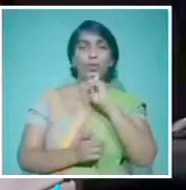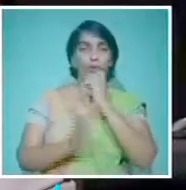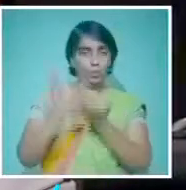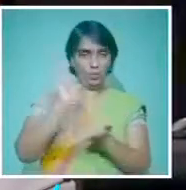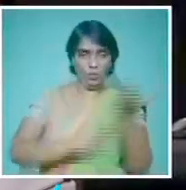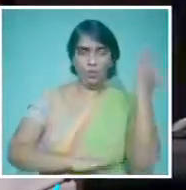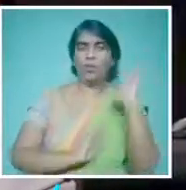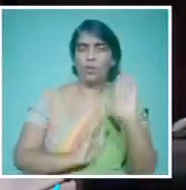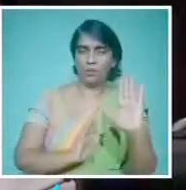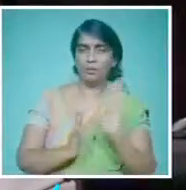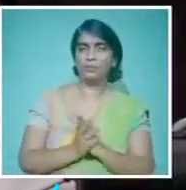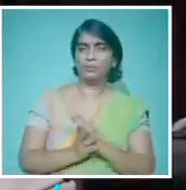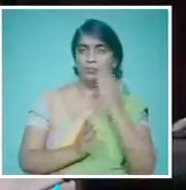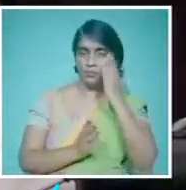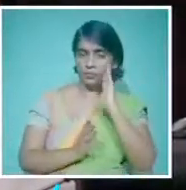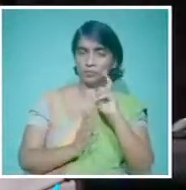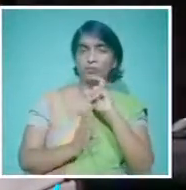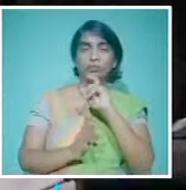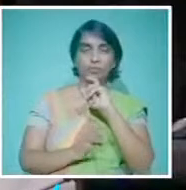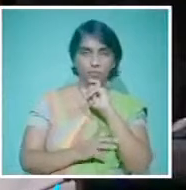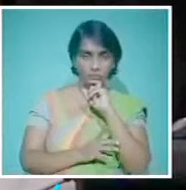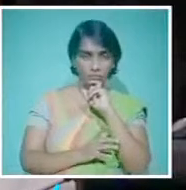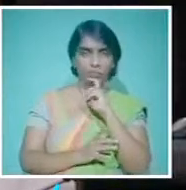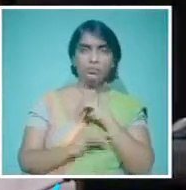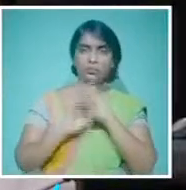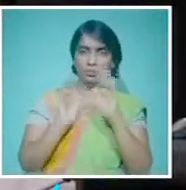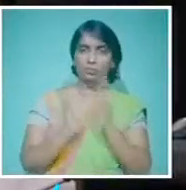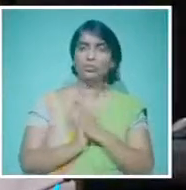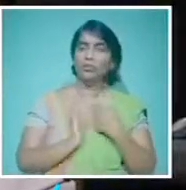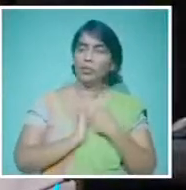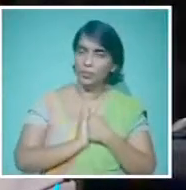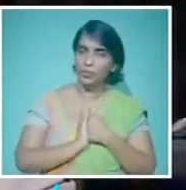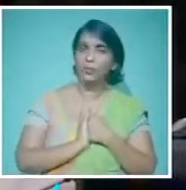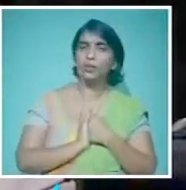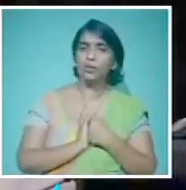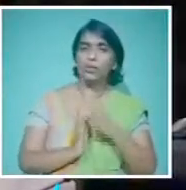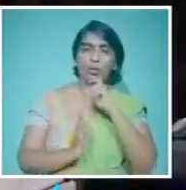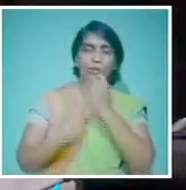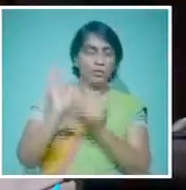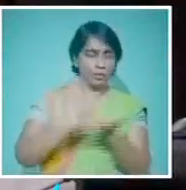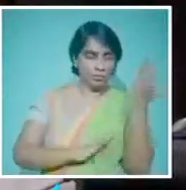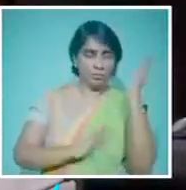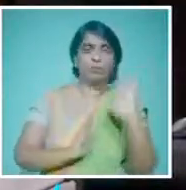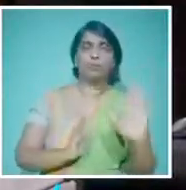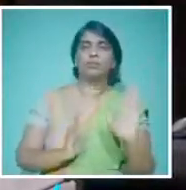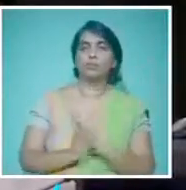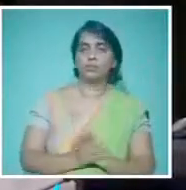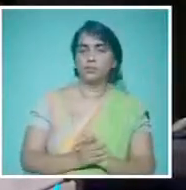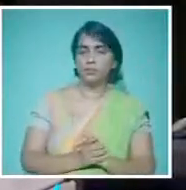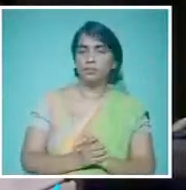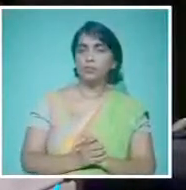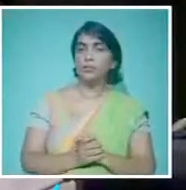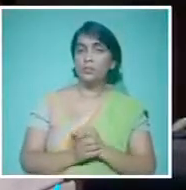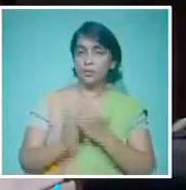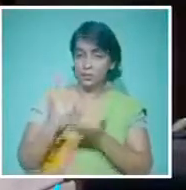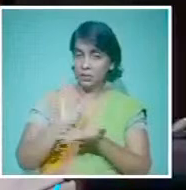reyanno, swadi na adikarne te, api siallam hisanaman, adikarne reyando ni,